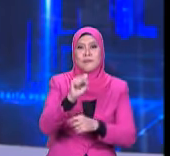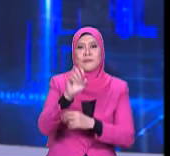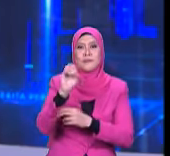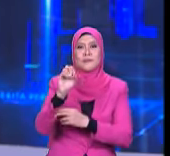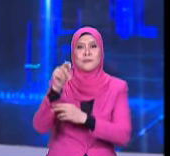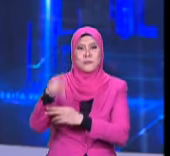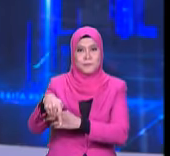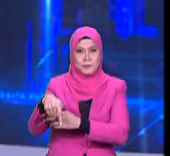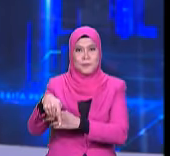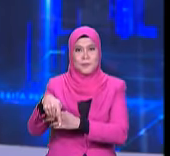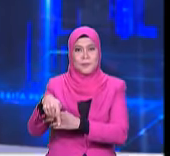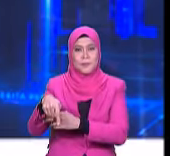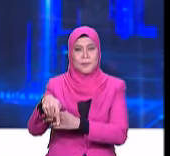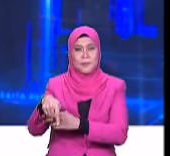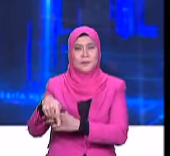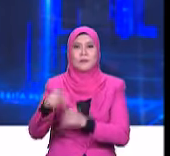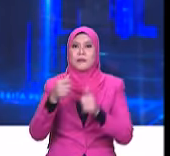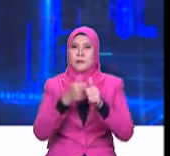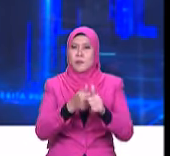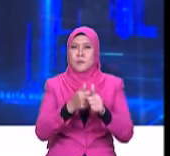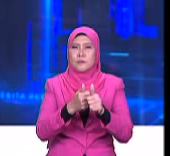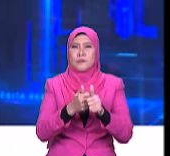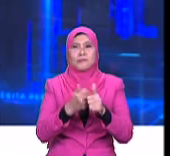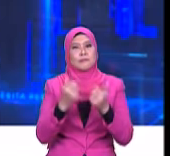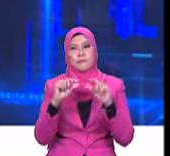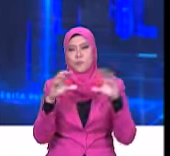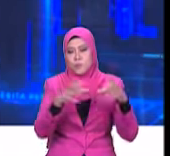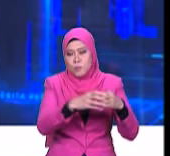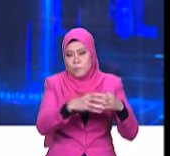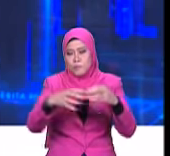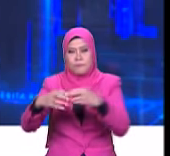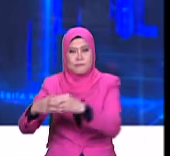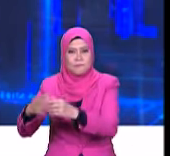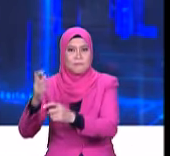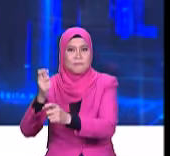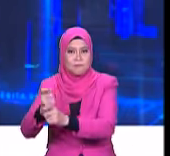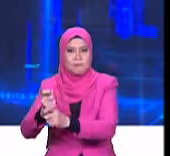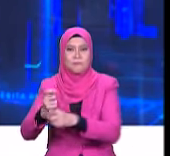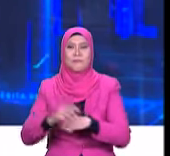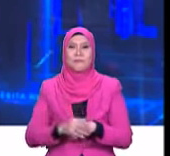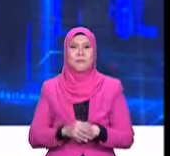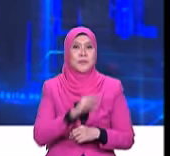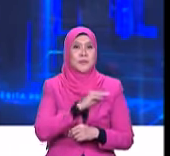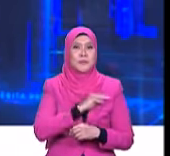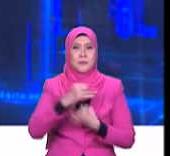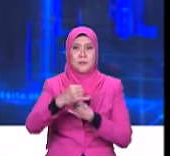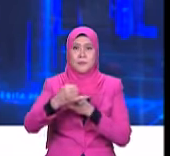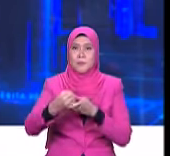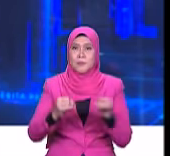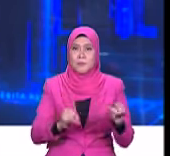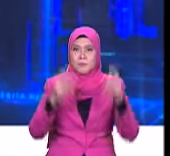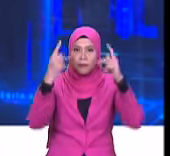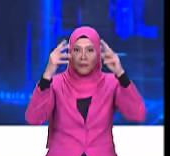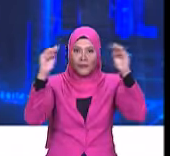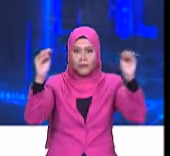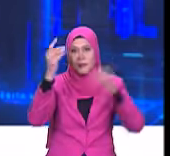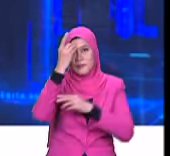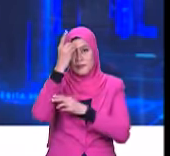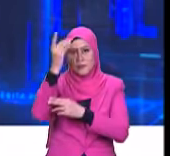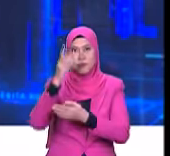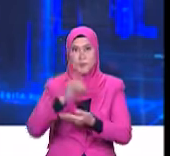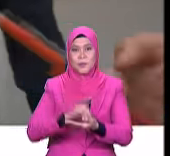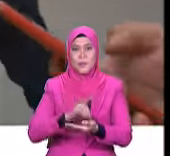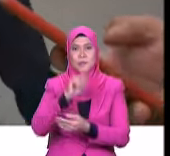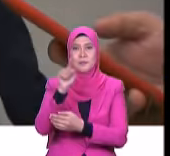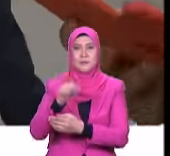operasi standard SOP berdasarkan beberapa kategori ditetapkan. Menurut Menteri di Jabatan Perdana Menteri, Datuk Dr.